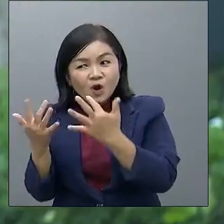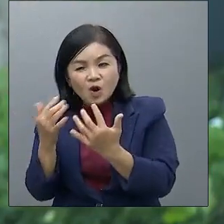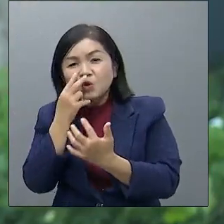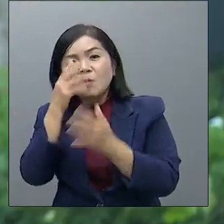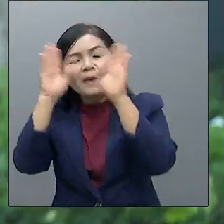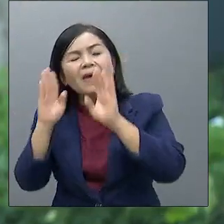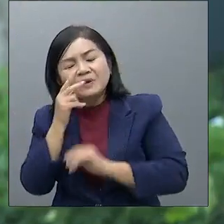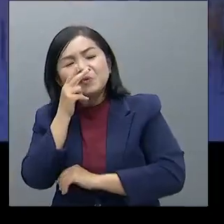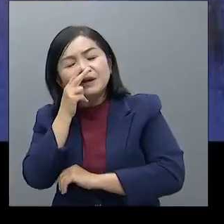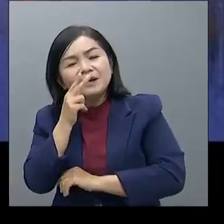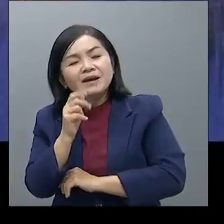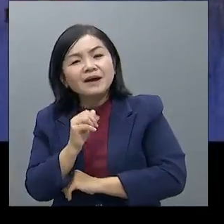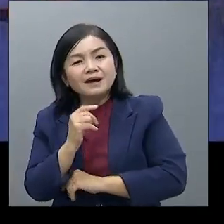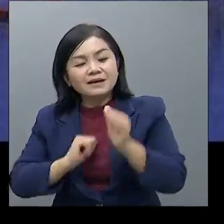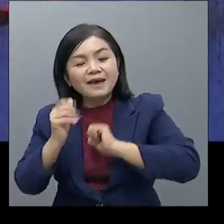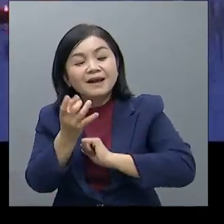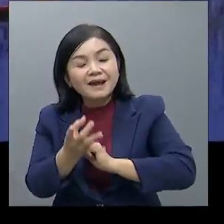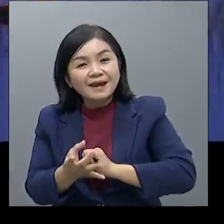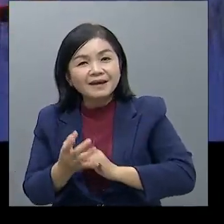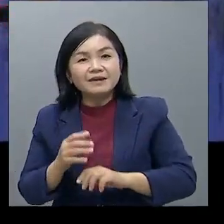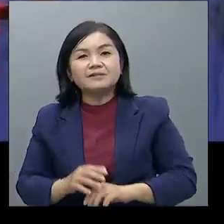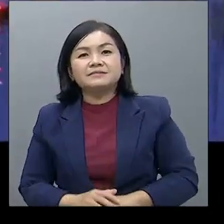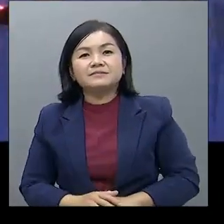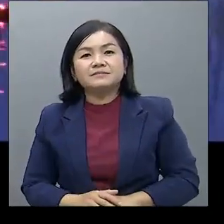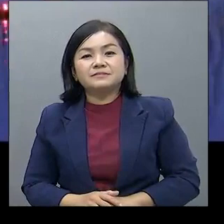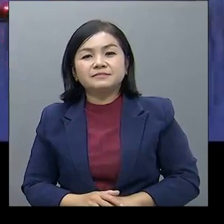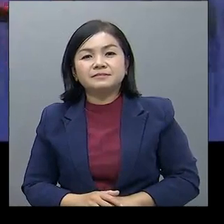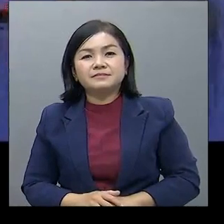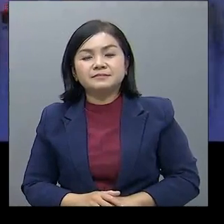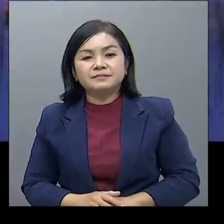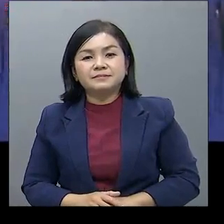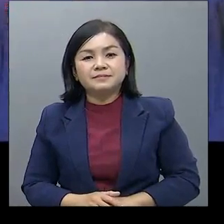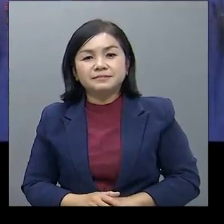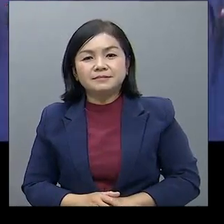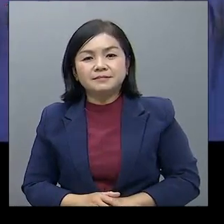ายซิงยังไงวะอะไรเงี้ยเป็นล่างบาปอายบนหล่น